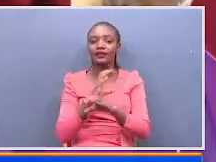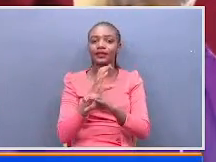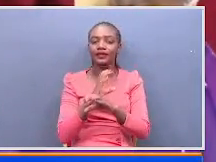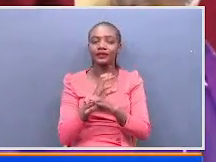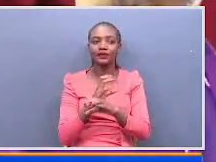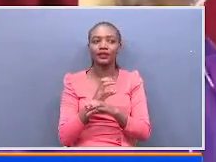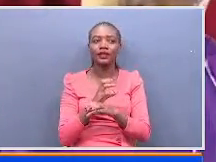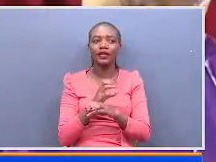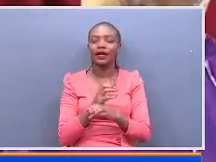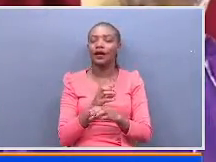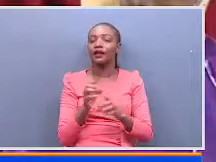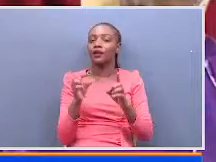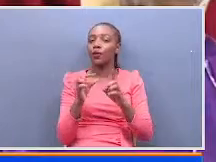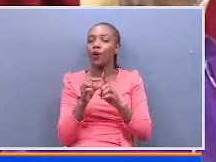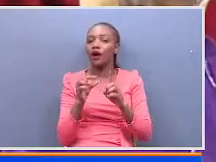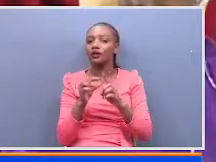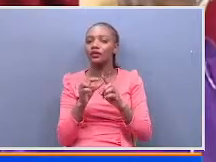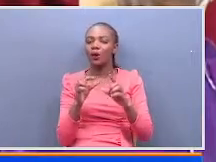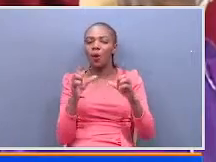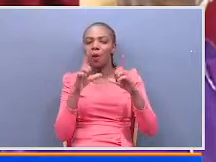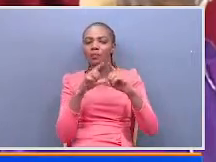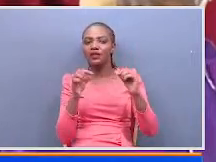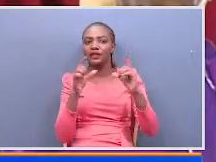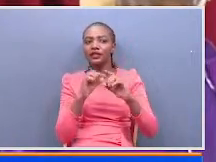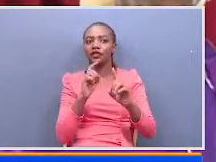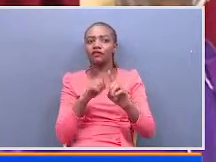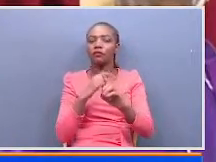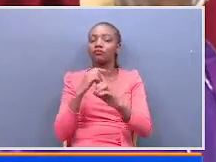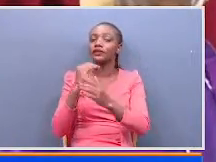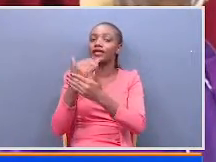maneno yanayotamkwa na viongozi